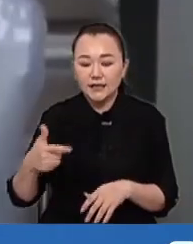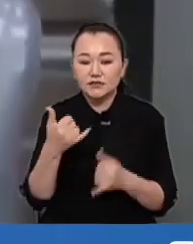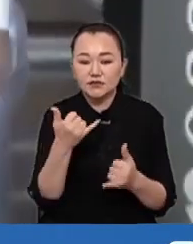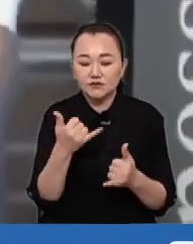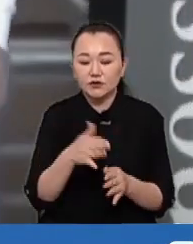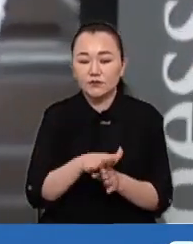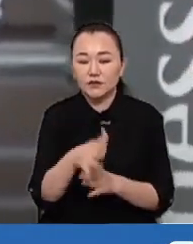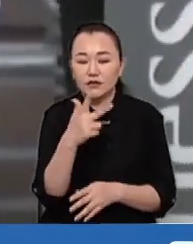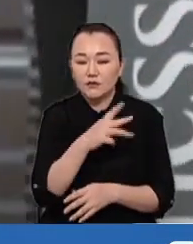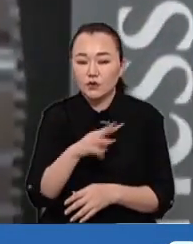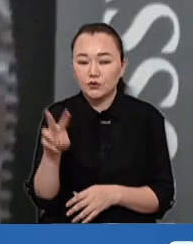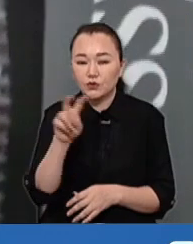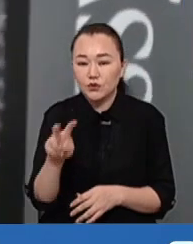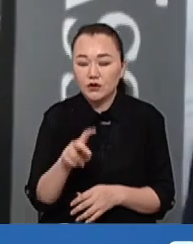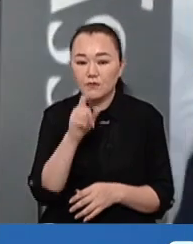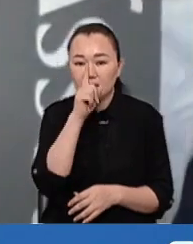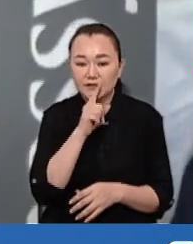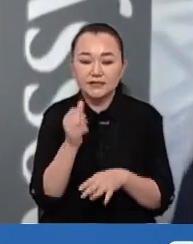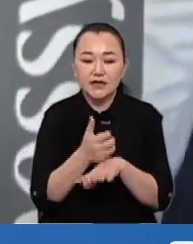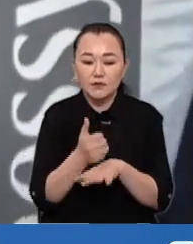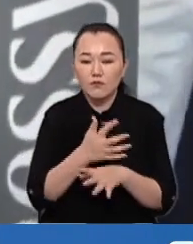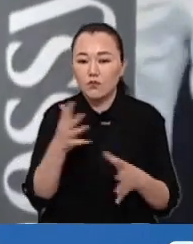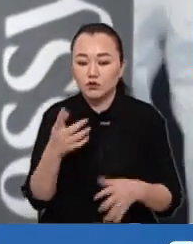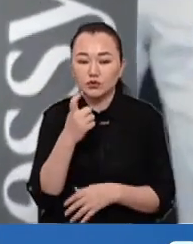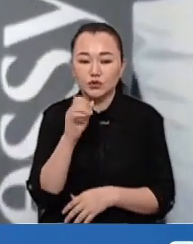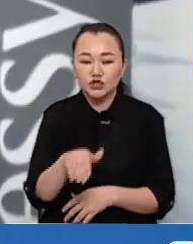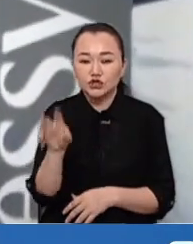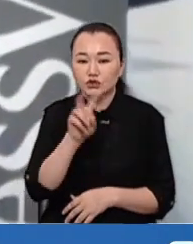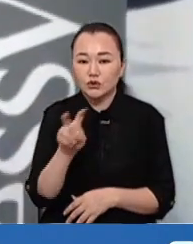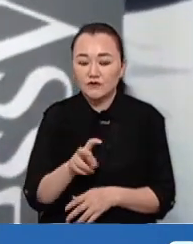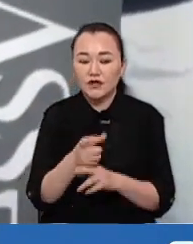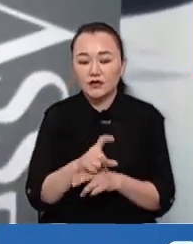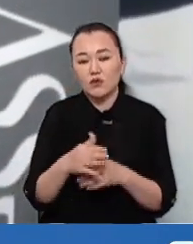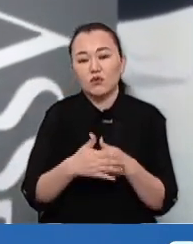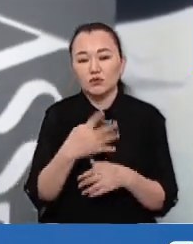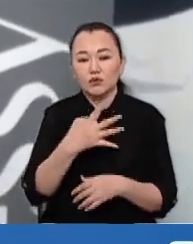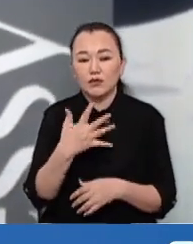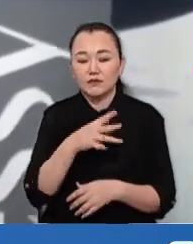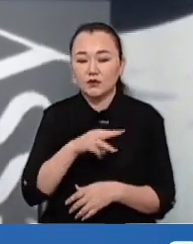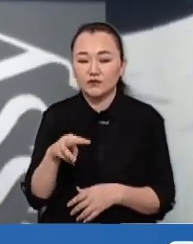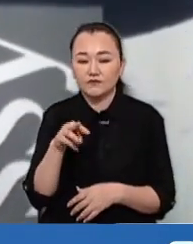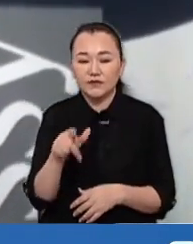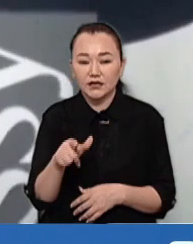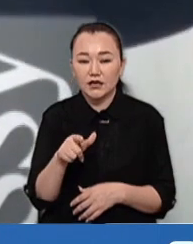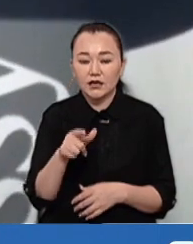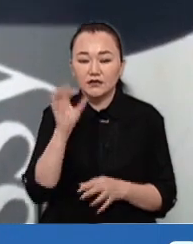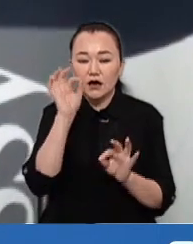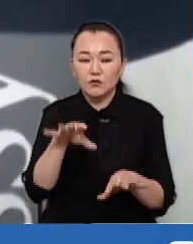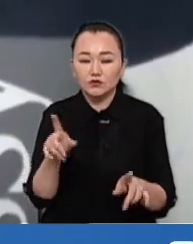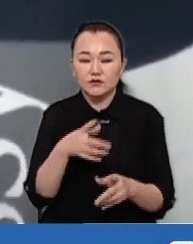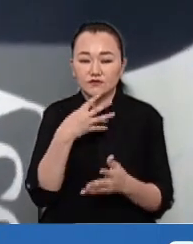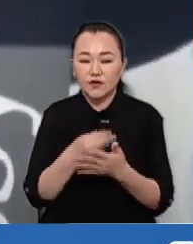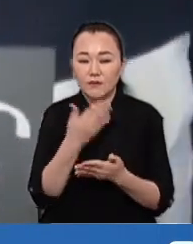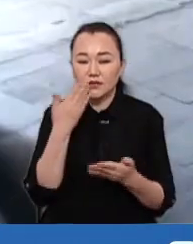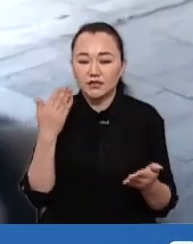сегодня 3 миллиона долларов в месяц Он зарабатывает более 100 тысяч долларов Это около 45 миллионов тенге напомню что